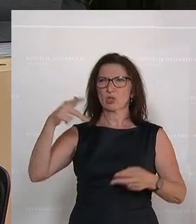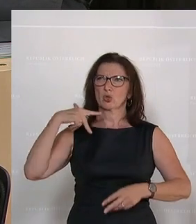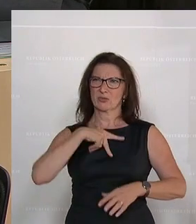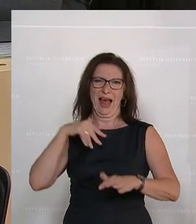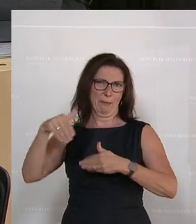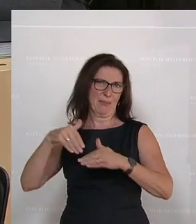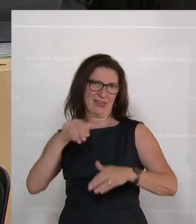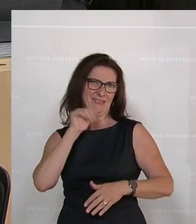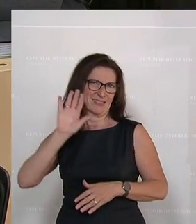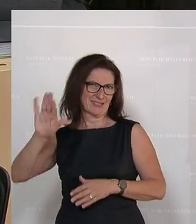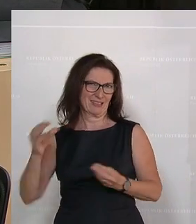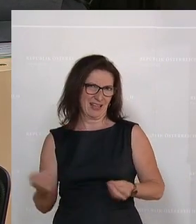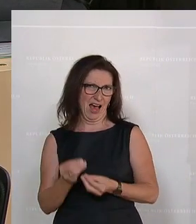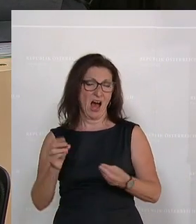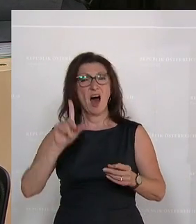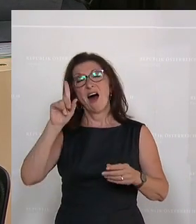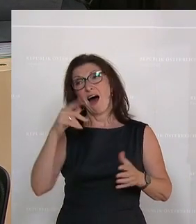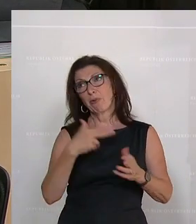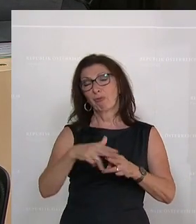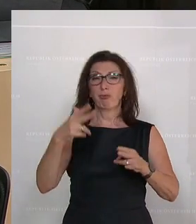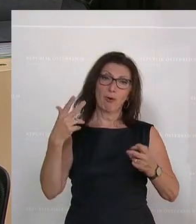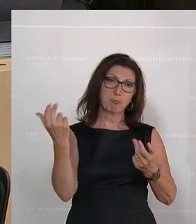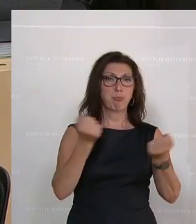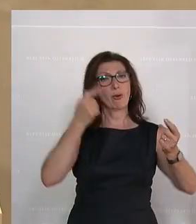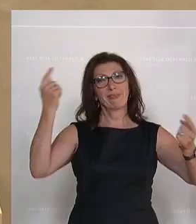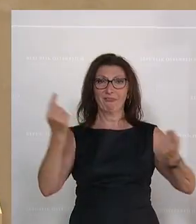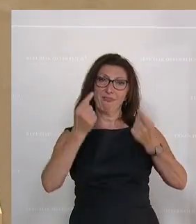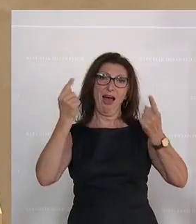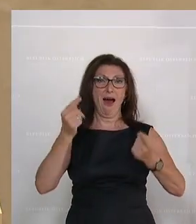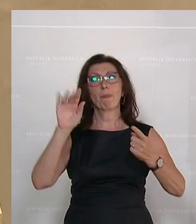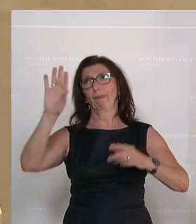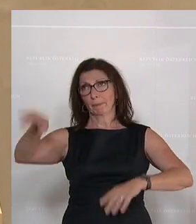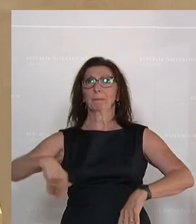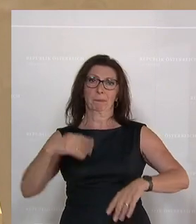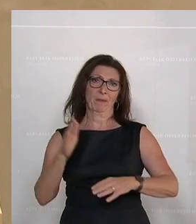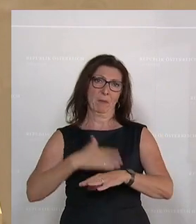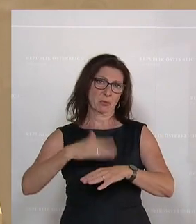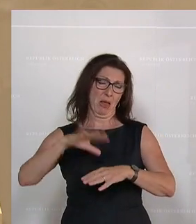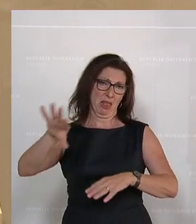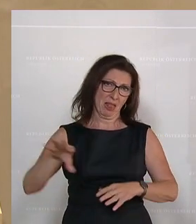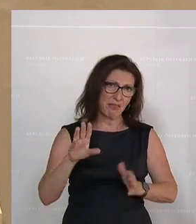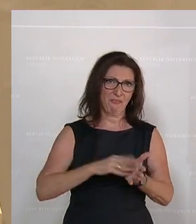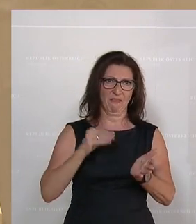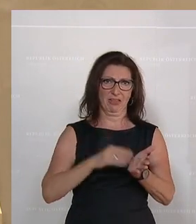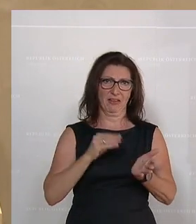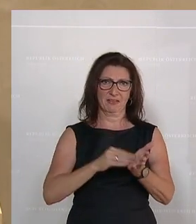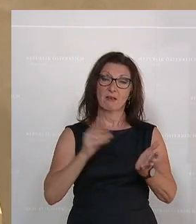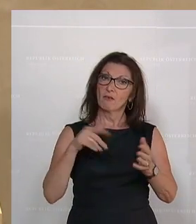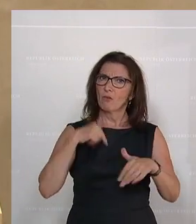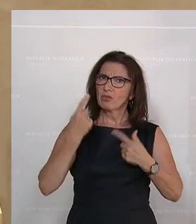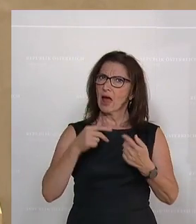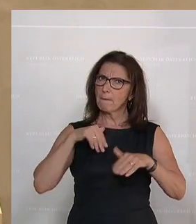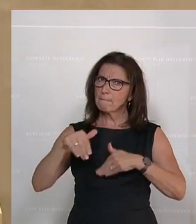aber gut wenn es ums polit marketing geht greift man halt auch gerne hin und dann hat man sich im ministerium anschauen lassen wie ist es denn